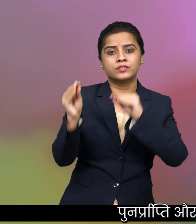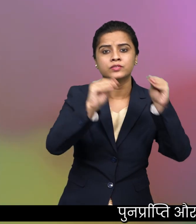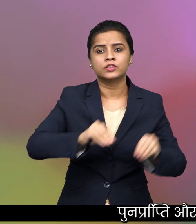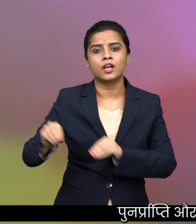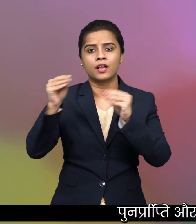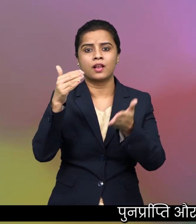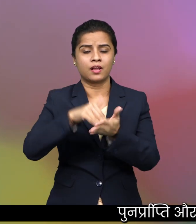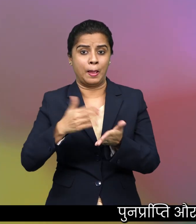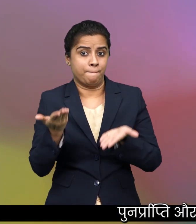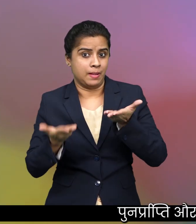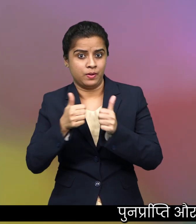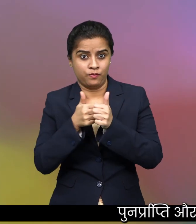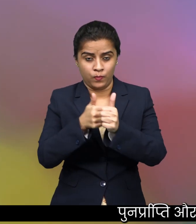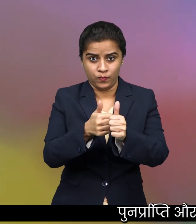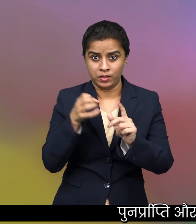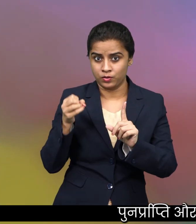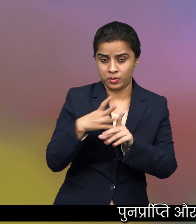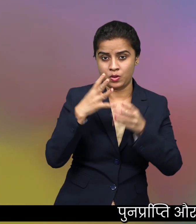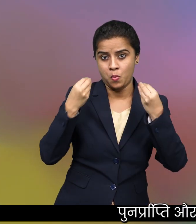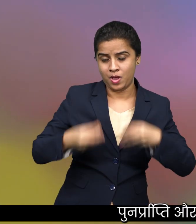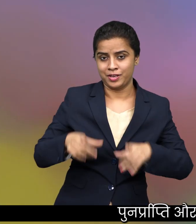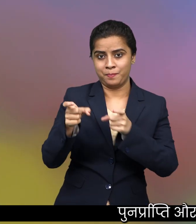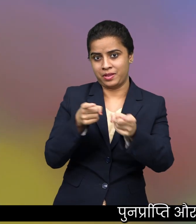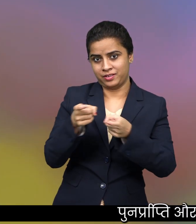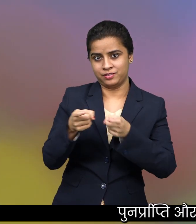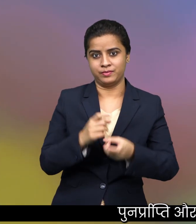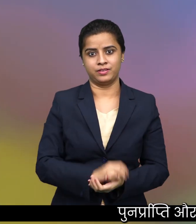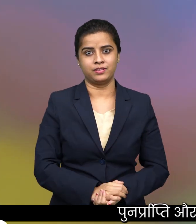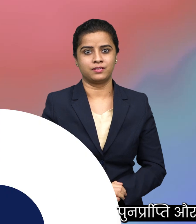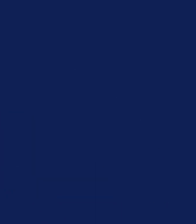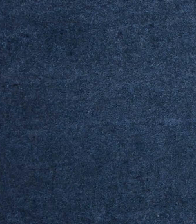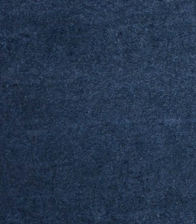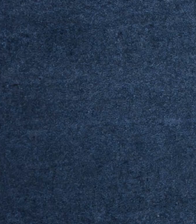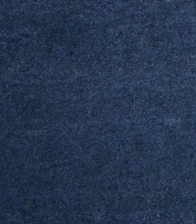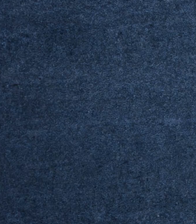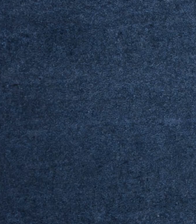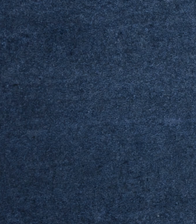पुनः प्राप्ति और पुनः चक्रण किया जा सकता है।